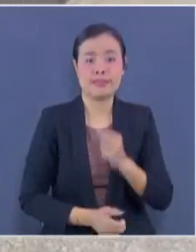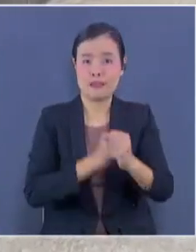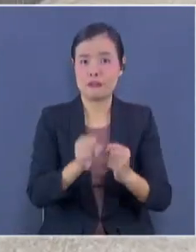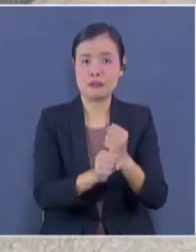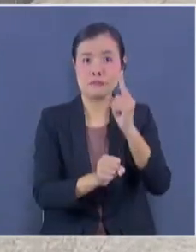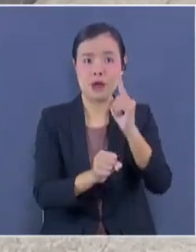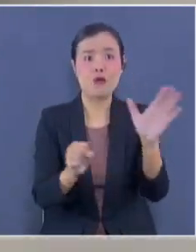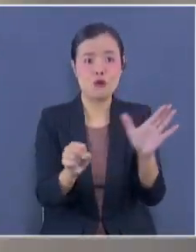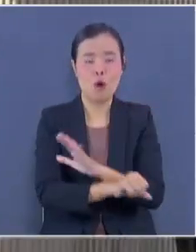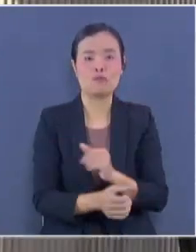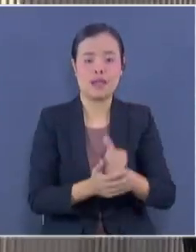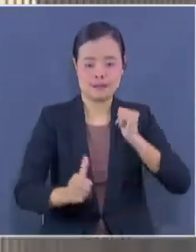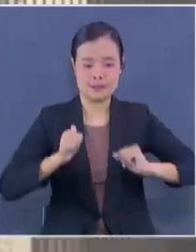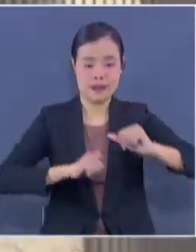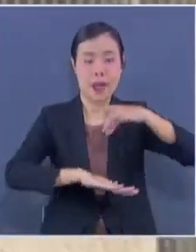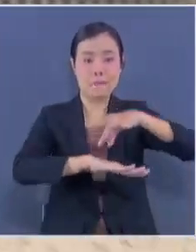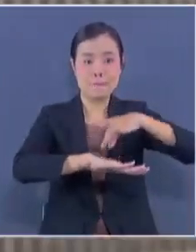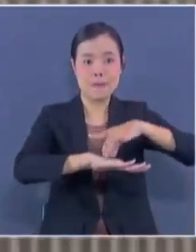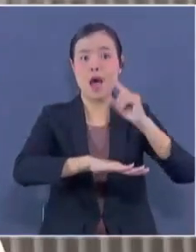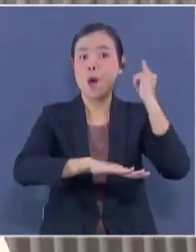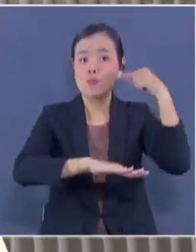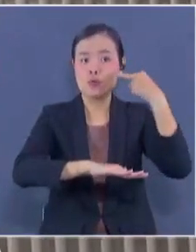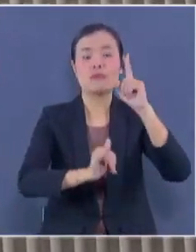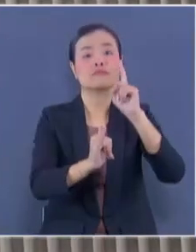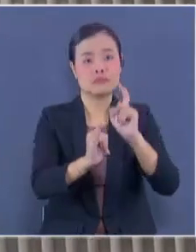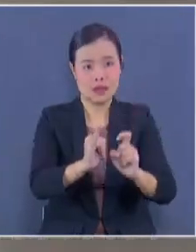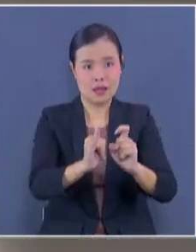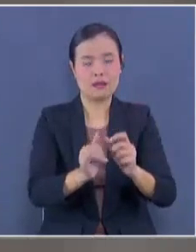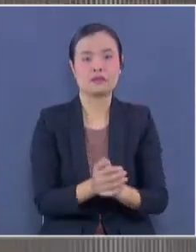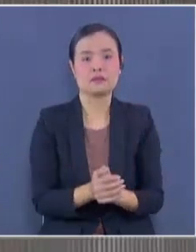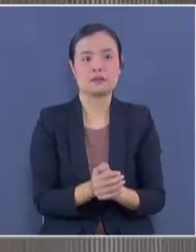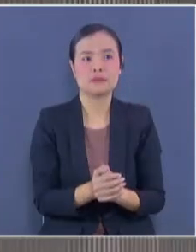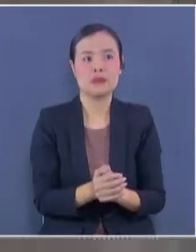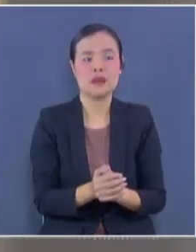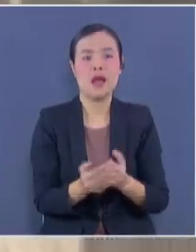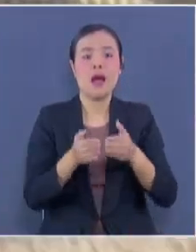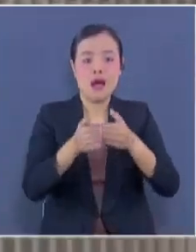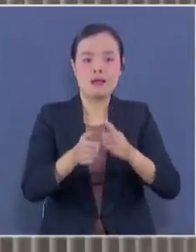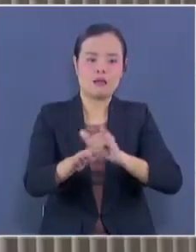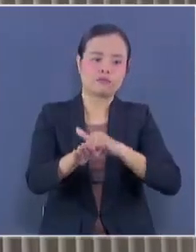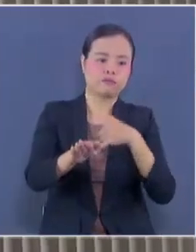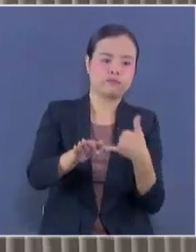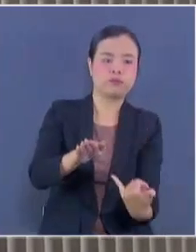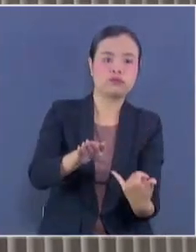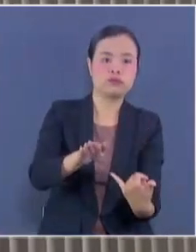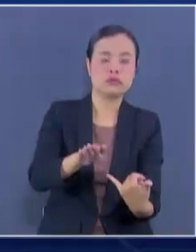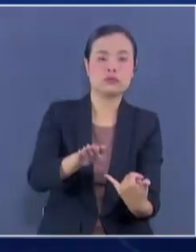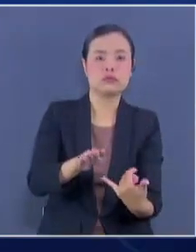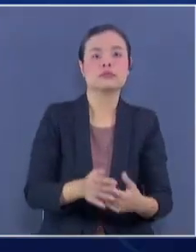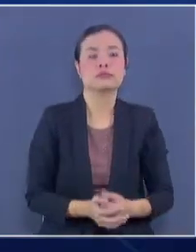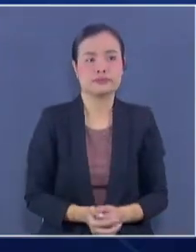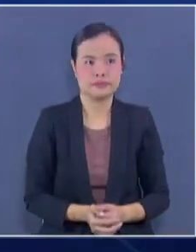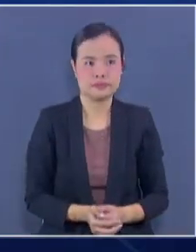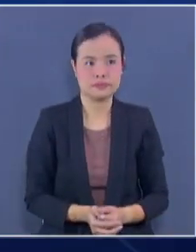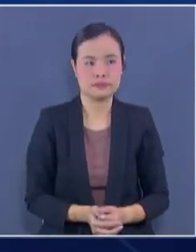แล้วค่ะที่นักแสดงสาวอย่างแตงโมภัทรธิดาได้จากไปหลังจากประสบเหตุพลัดตกเรือสปีดโบ๊ทกลางแม่น้ำเจ้าพระยาล่